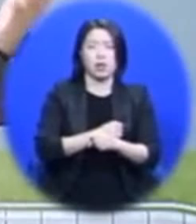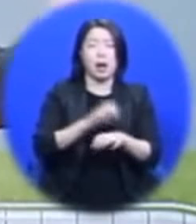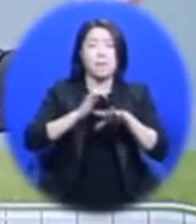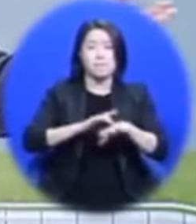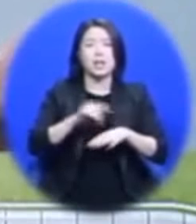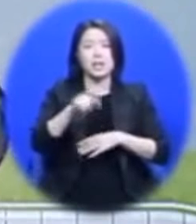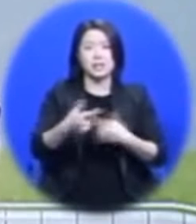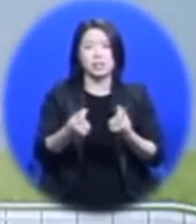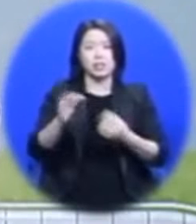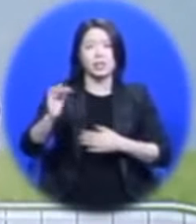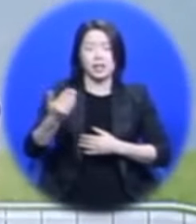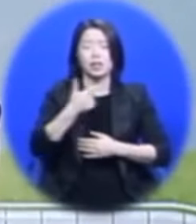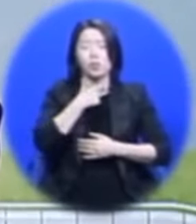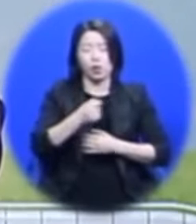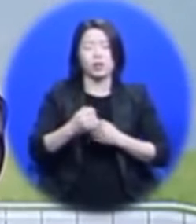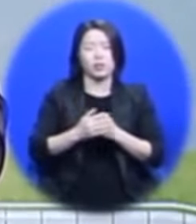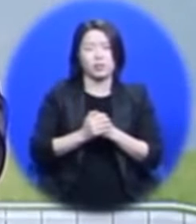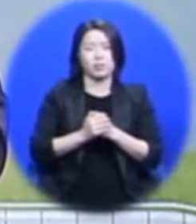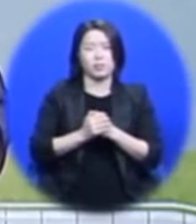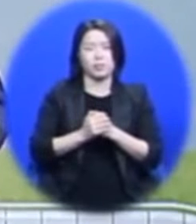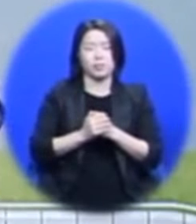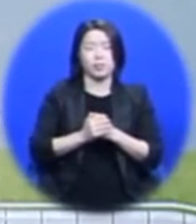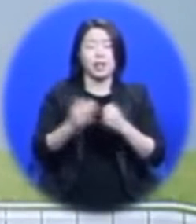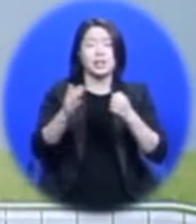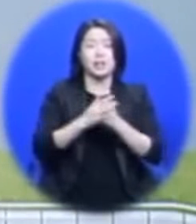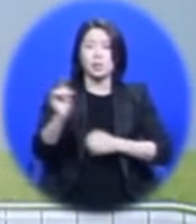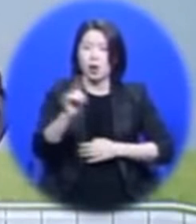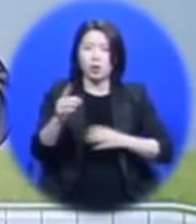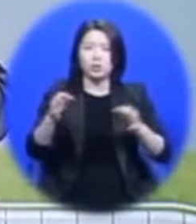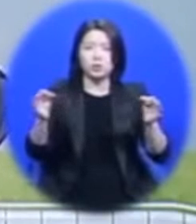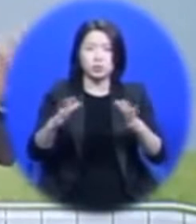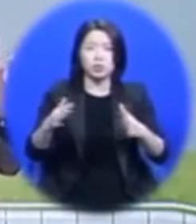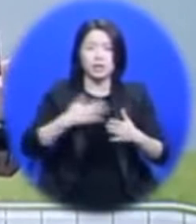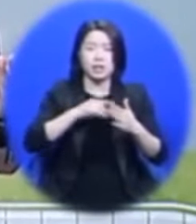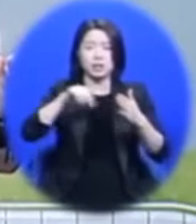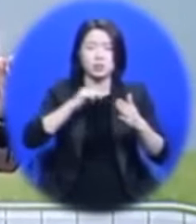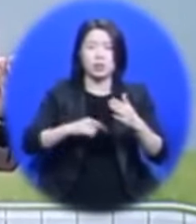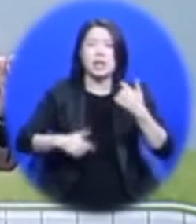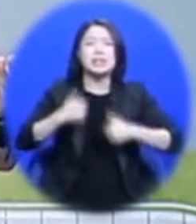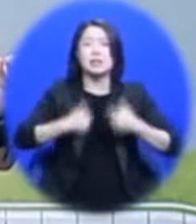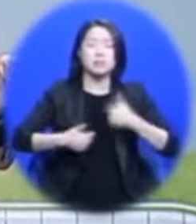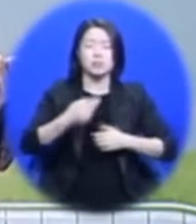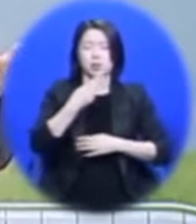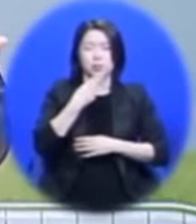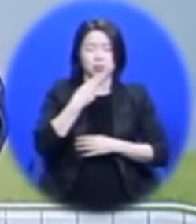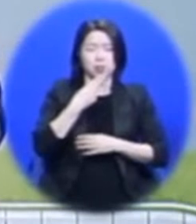마귀가 그렇게 되기를 원한다니까. 그러니 어느 순간에 내 속에 기쁨이 없어요.